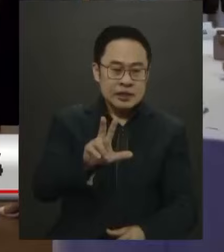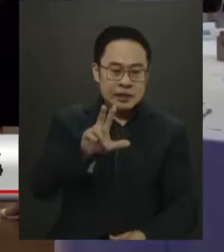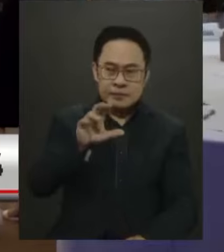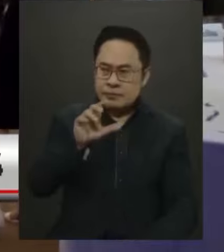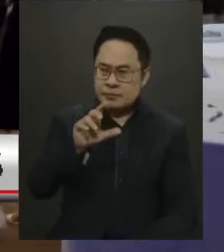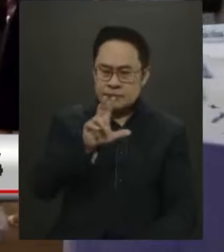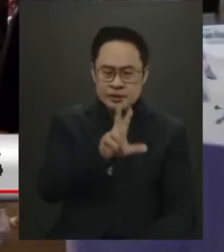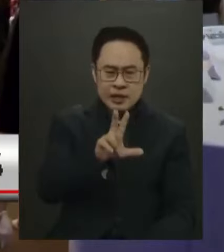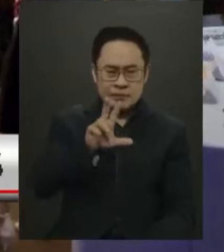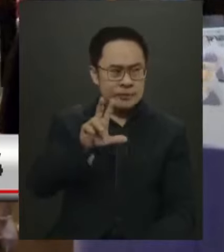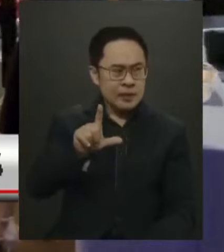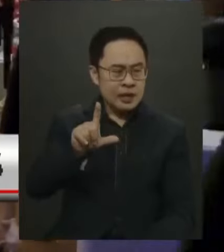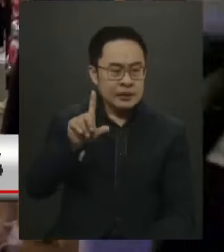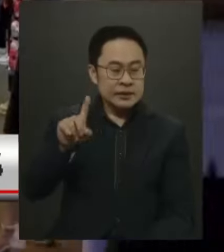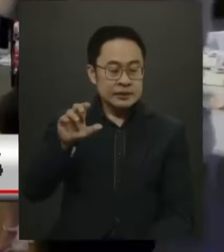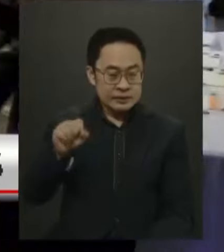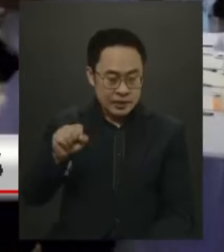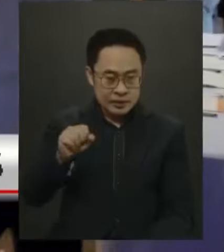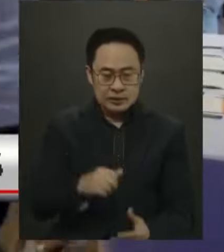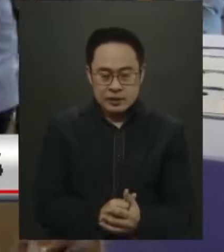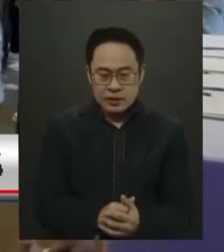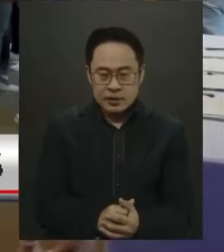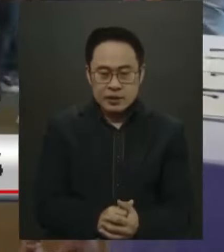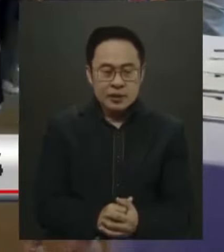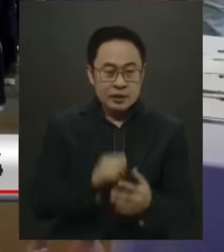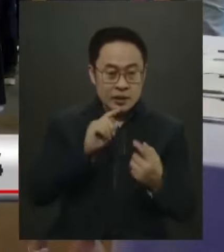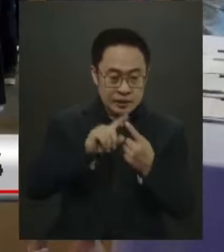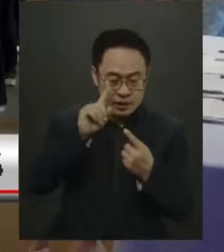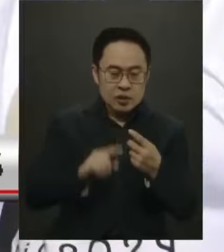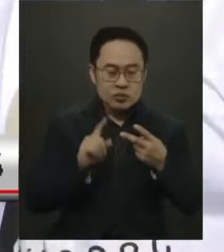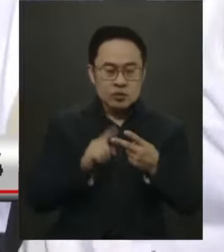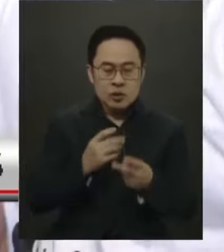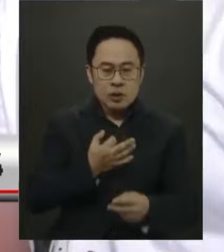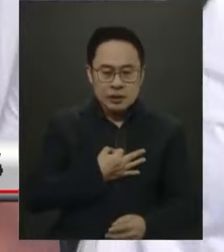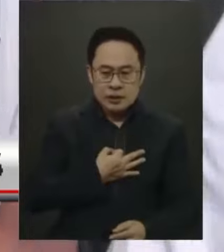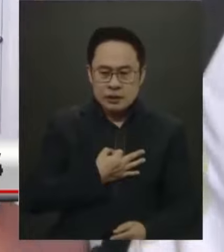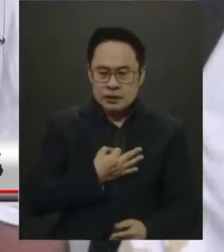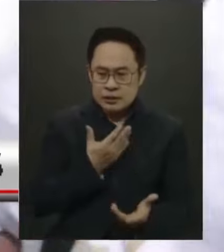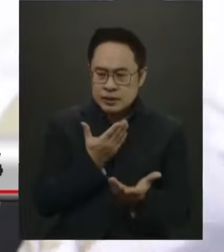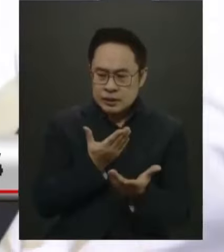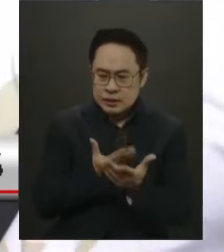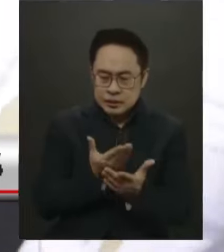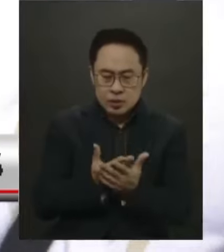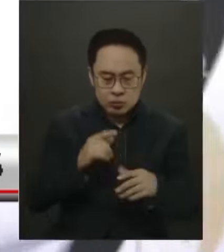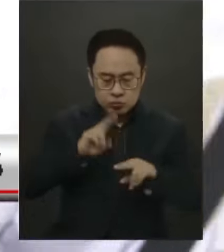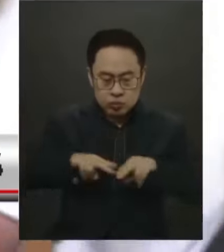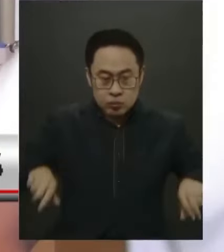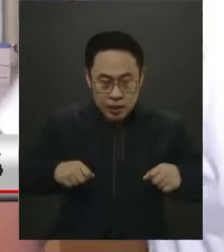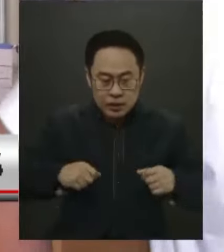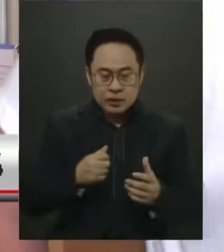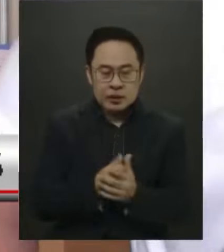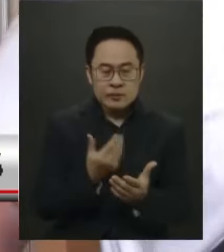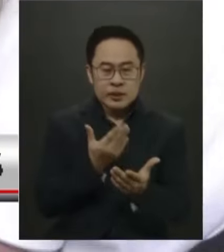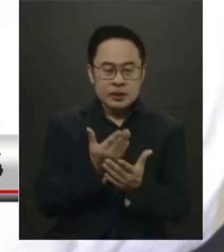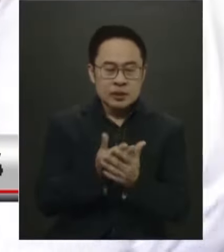3,100,000บาทค่ะ ครับ รองลงมาเป็นกรพงศกรแปยอผลงาน1เหรียญทอง2เหรียญเงินวีลแชร์เรซซิ่งก็รับไป2ล้านบ